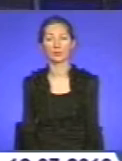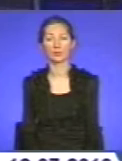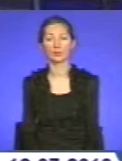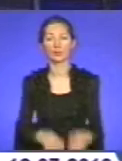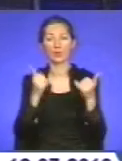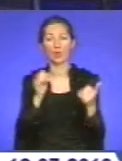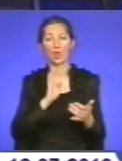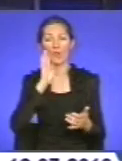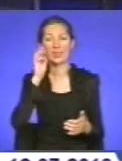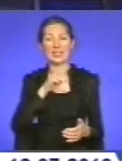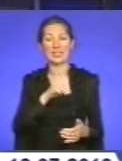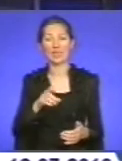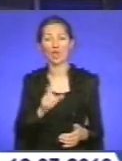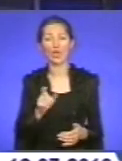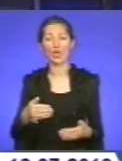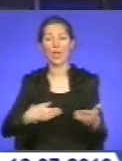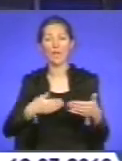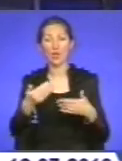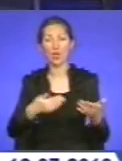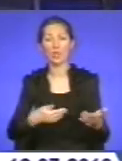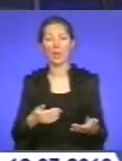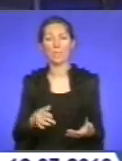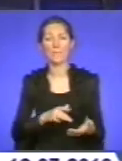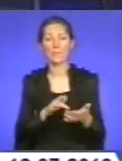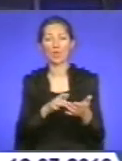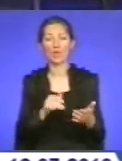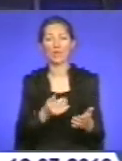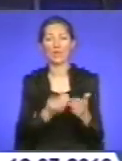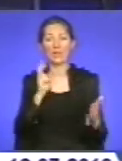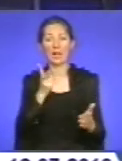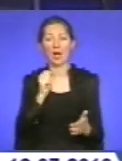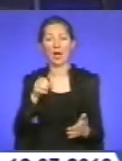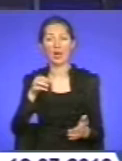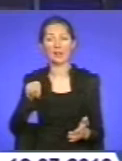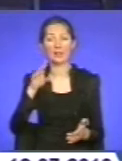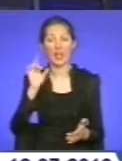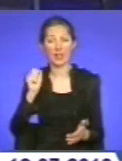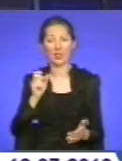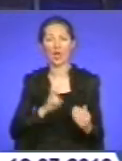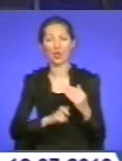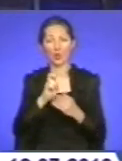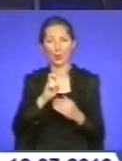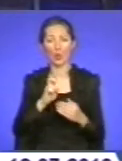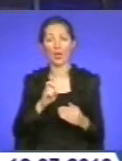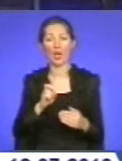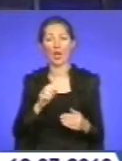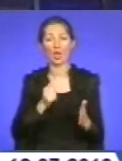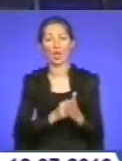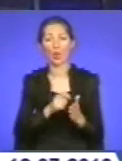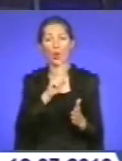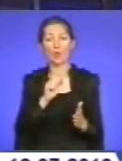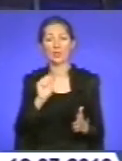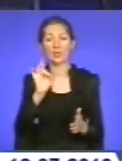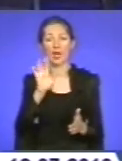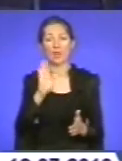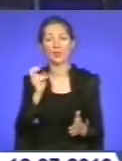Сьогодні вранці тисячі прочан вирушили пішою ходою від Катедрального собору Непорочного Зачаття Пресвятої Богородиці до Зарваниці на Всеукраїнську та Молодіжну